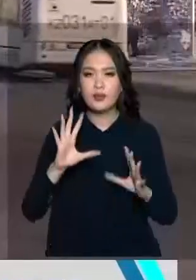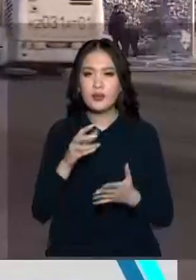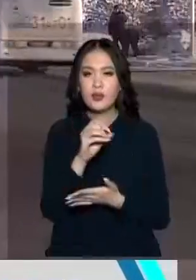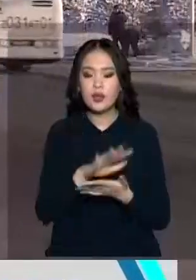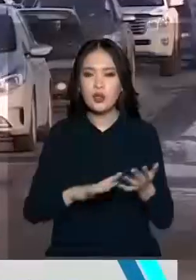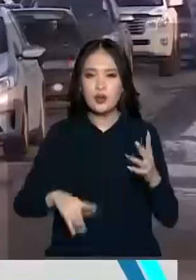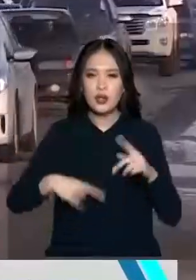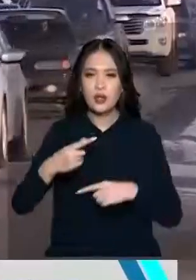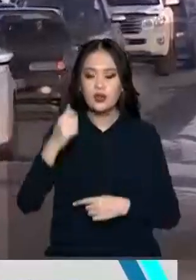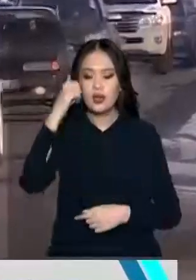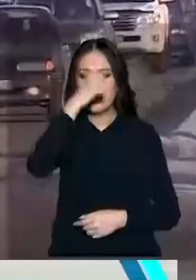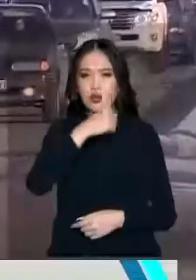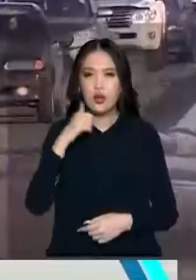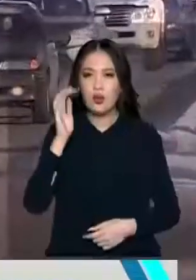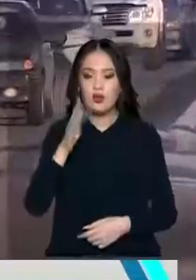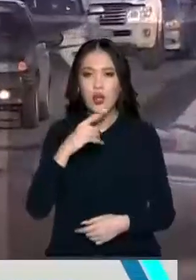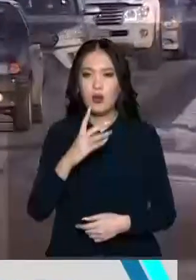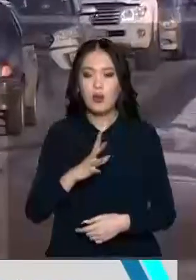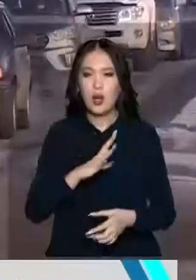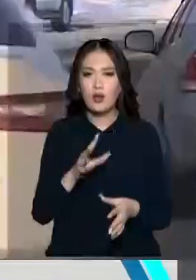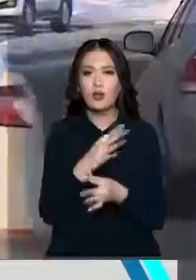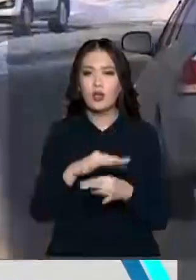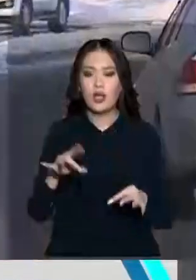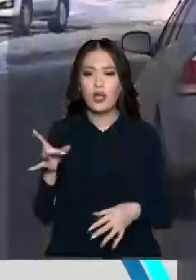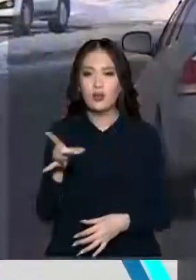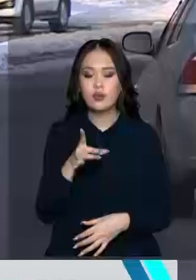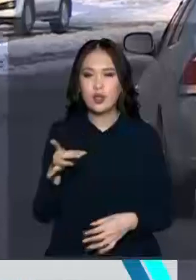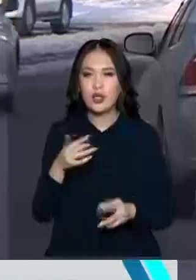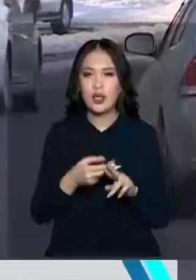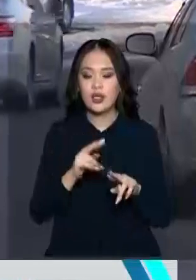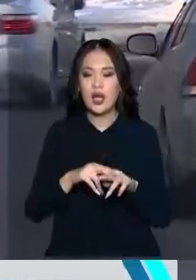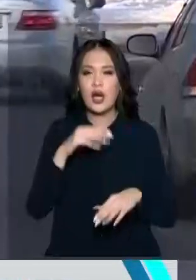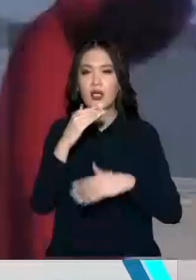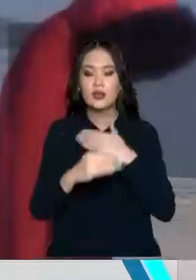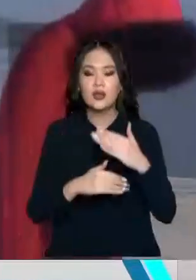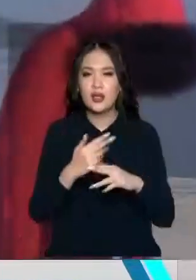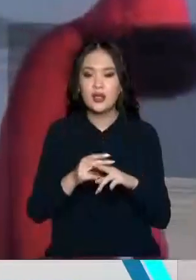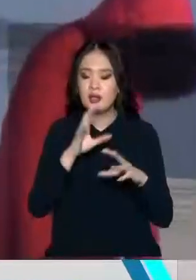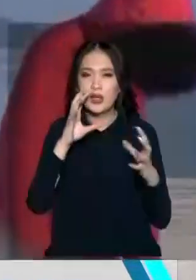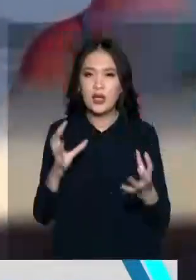и в следующем году, заявил Токаев. Это позволит республике динамично развиваться,